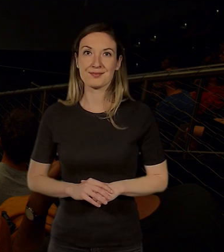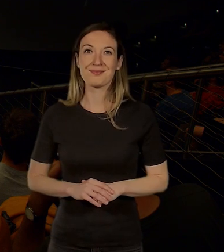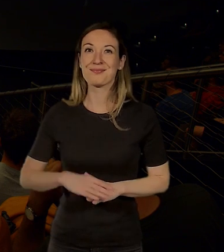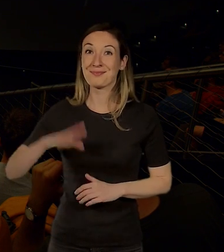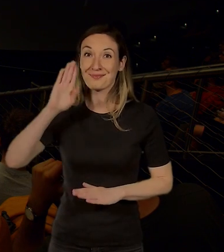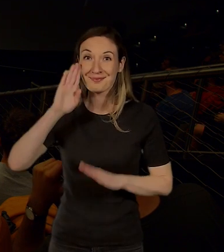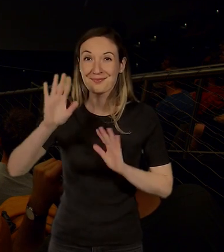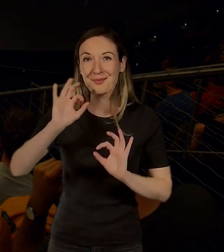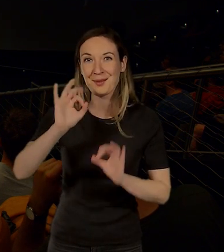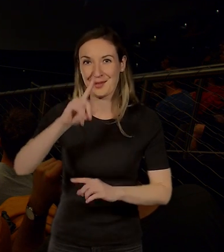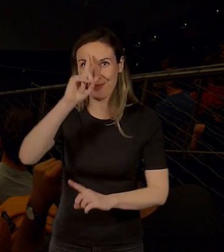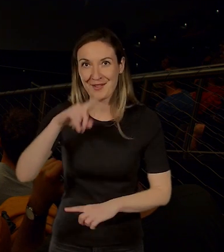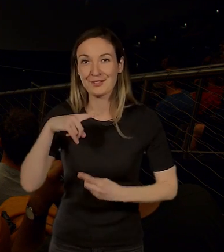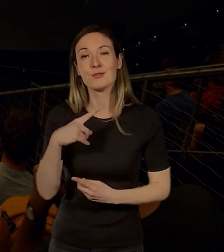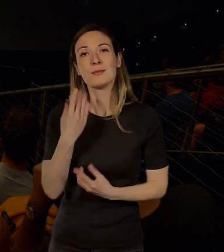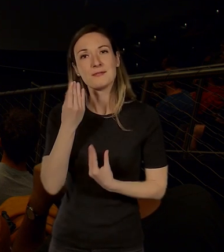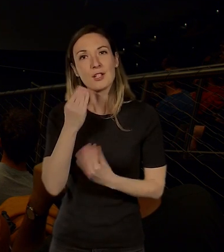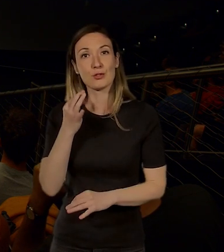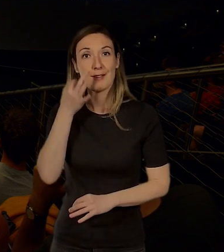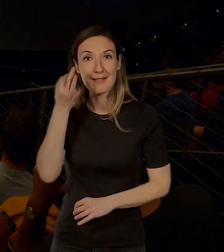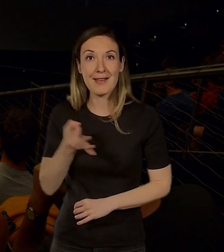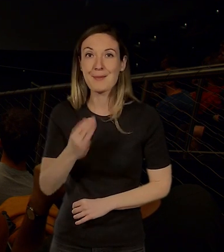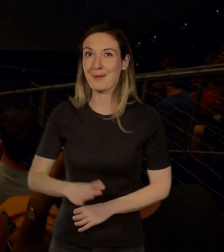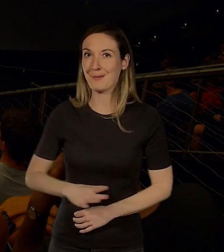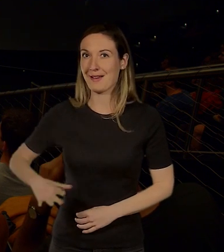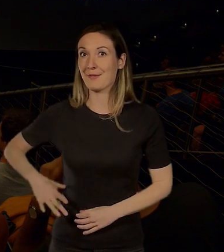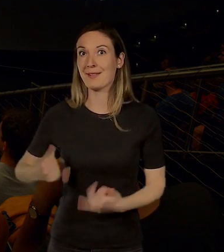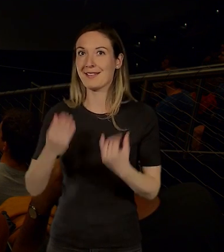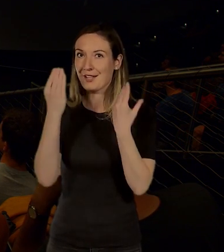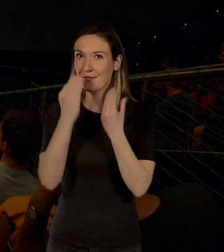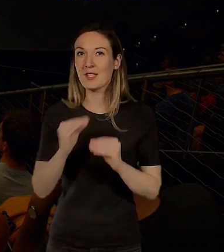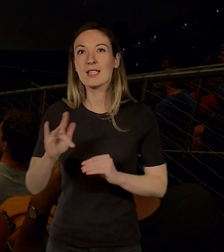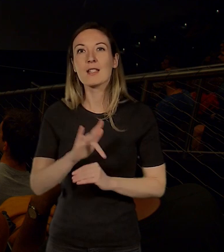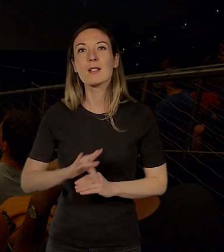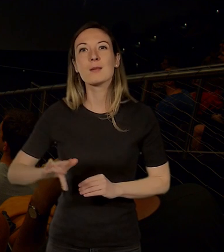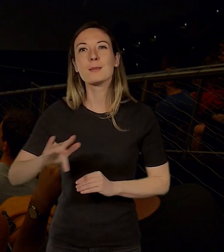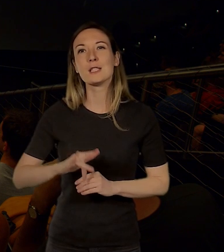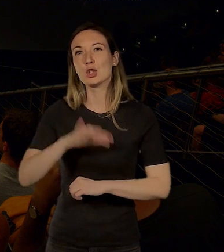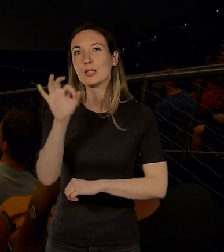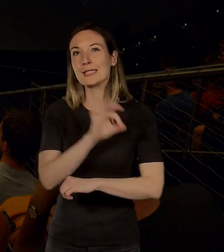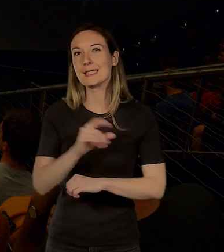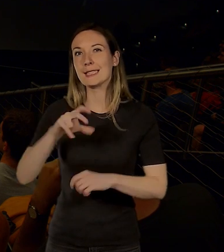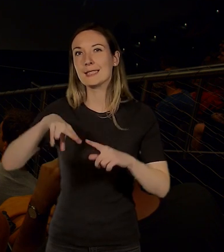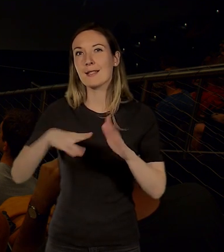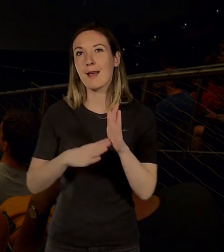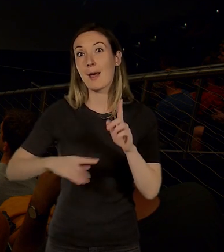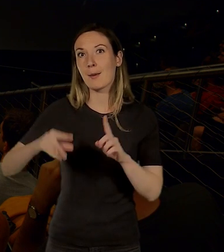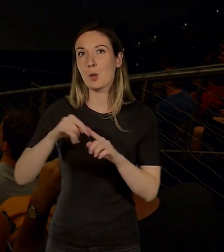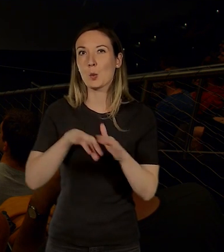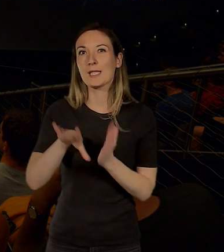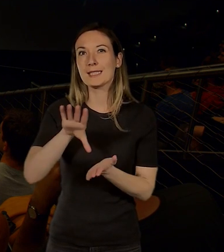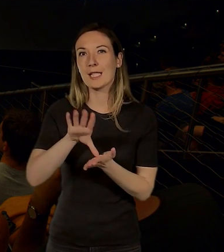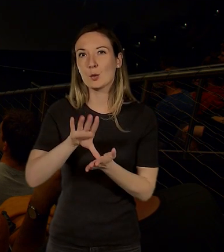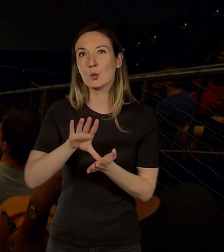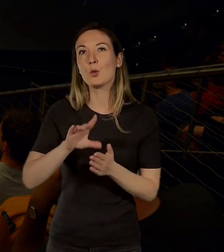Krásný dobrý večer, vážené dámy, vážení pánové. Vítejte v Centru architektury a městského plánování. Vítejte v kempu. Zdravím i